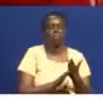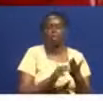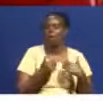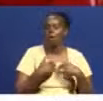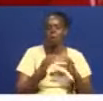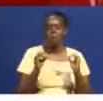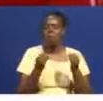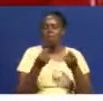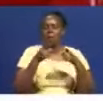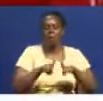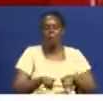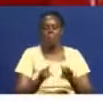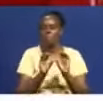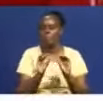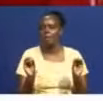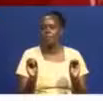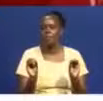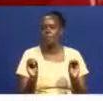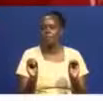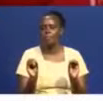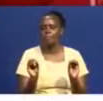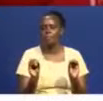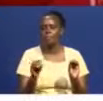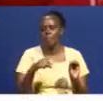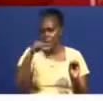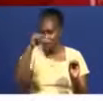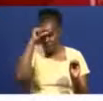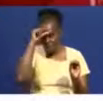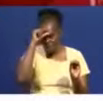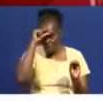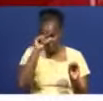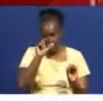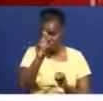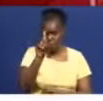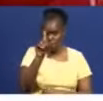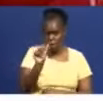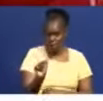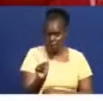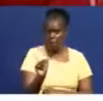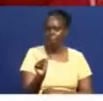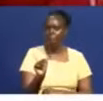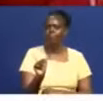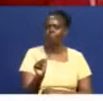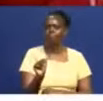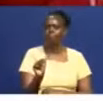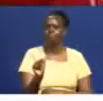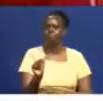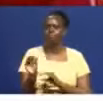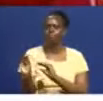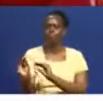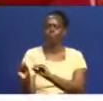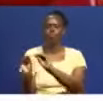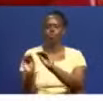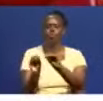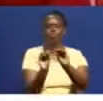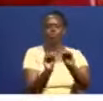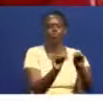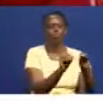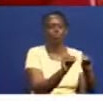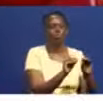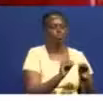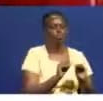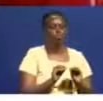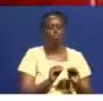kitu kinafanyika. Sisi kama serikali ya UDA, Bi Speaker, tulizunguka katika taifa la Kenya